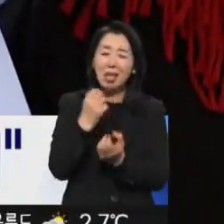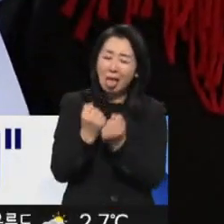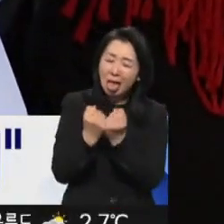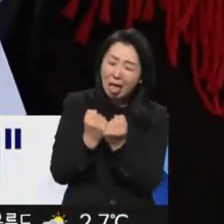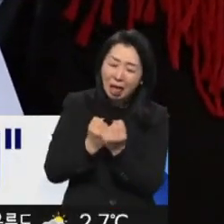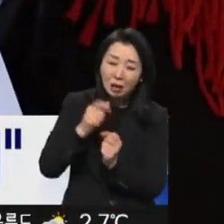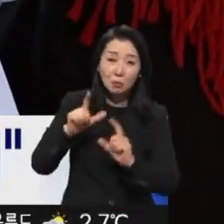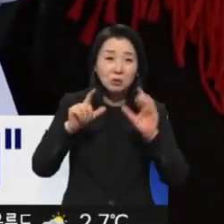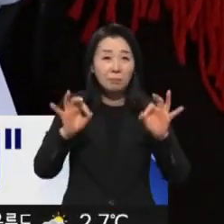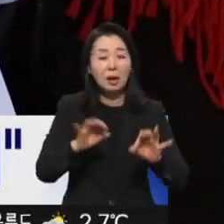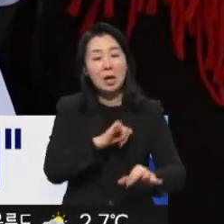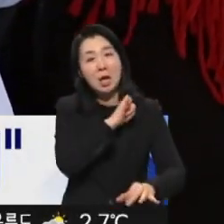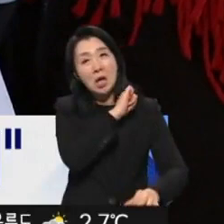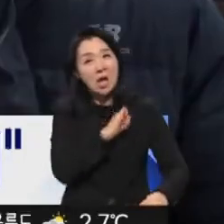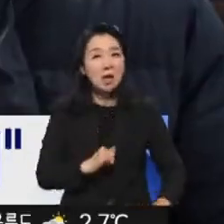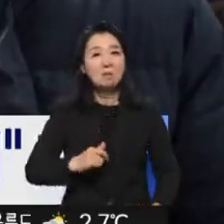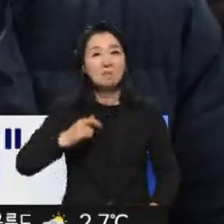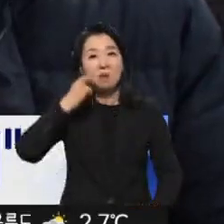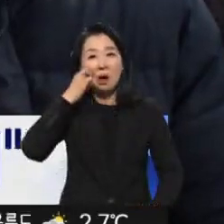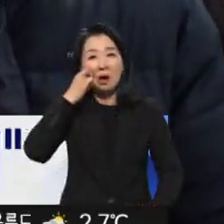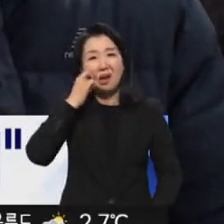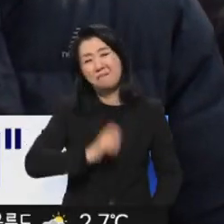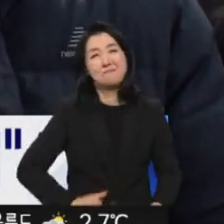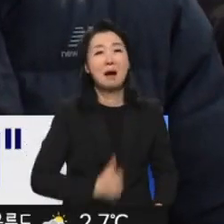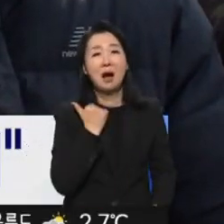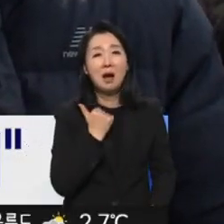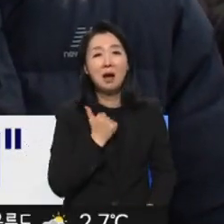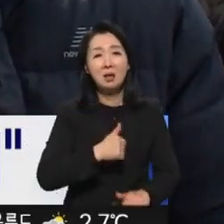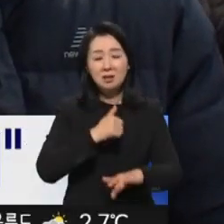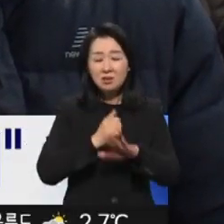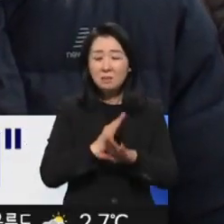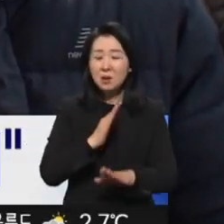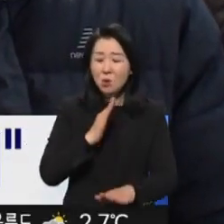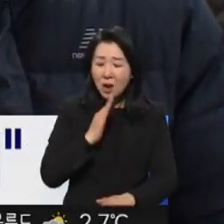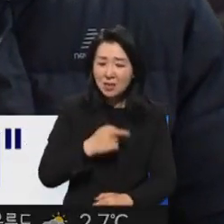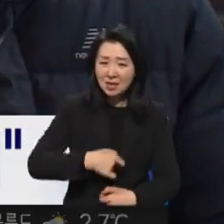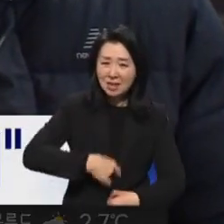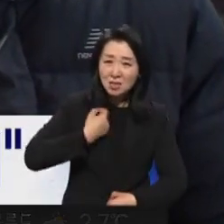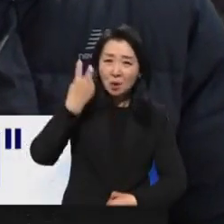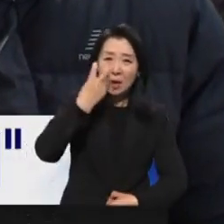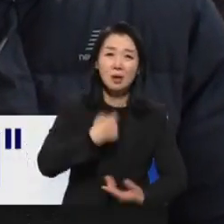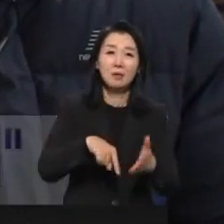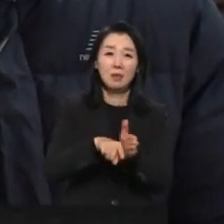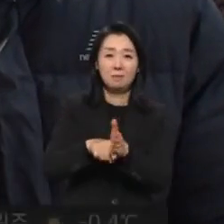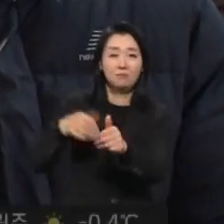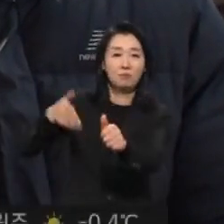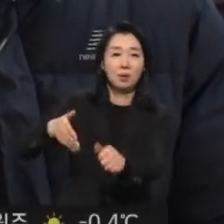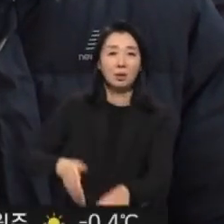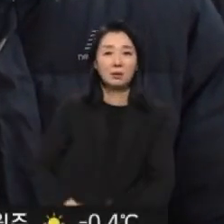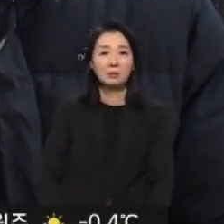태도를 보고 도저히 참을 수가 없었다면서 제대로 된 진상규명을 나서라 이렇게 다시 한번 촉구했습니다.